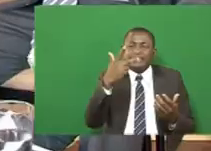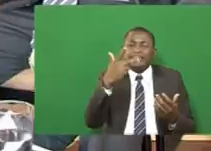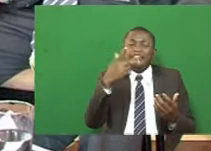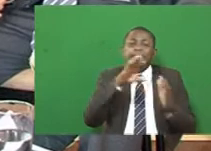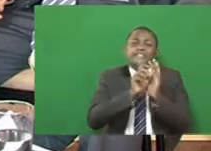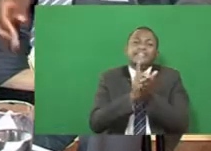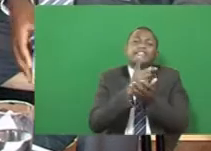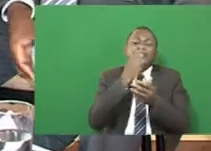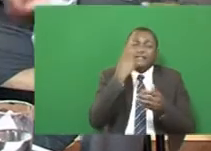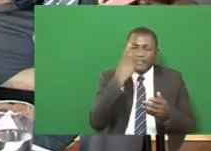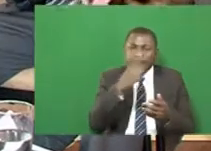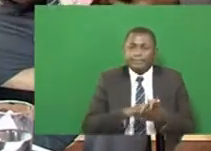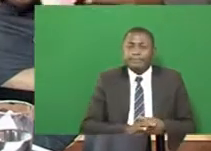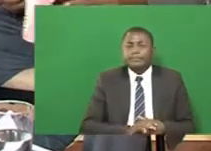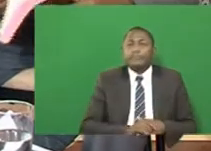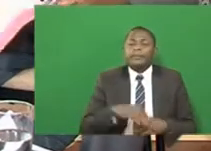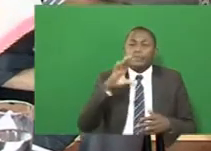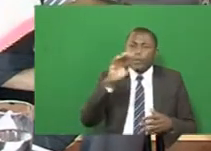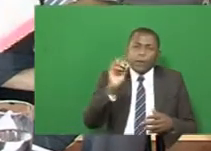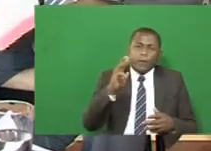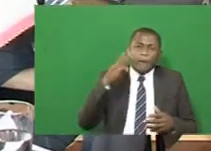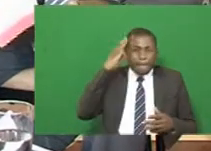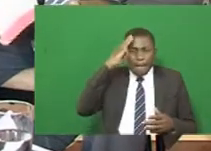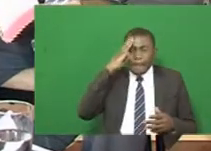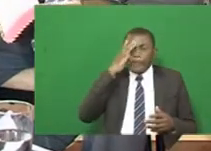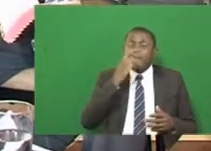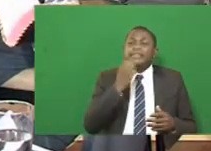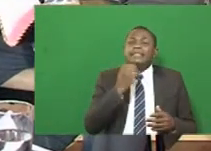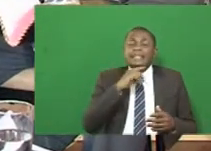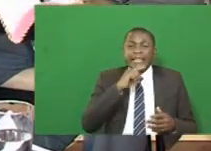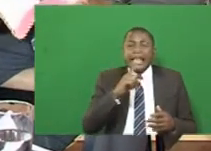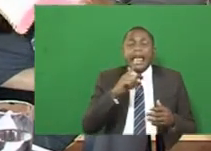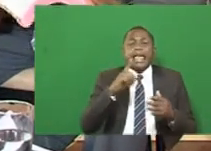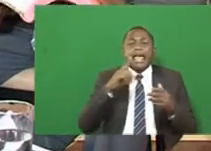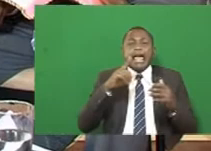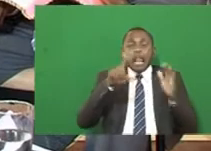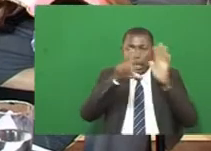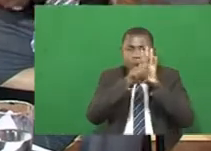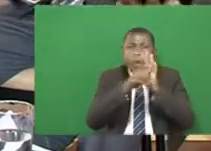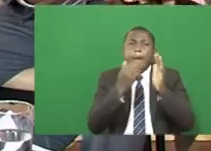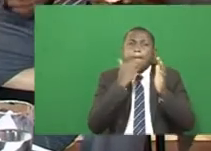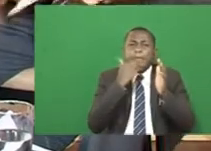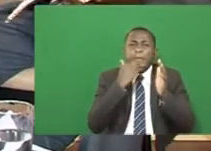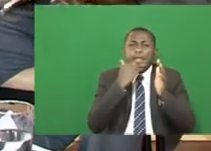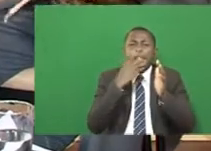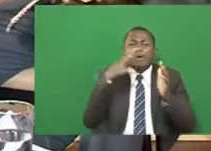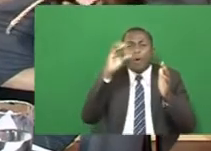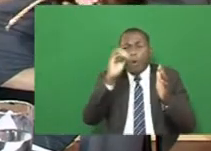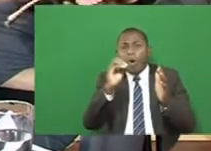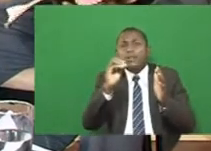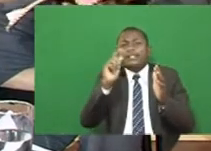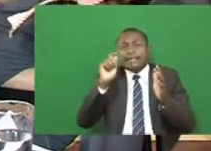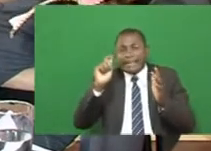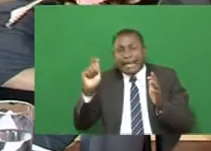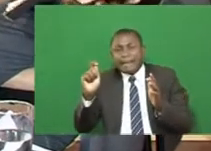pamurayiro. Saka anoti murayiro achireva Old Testament. Handi pana vaKorinde vekutanga